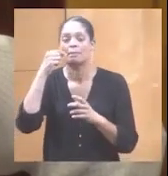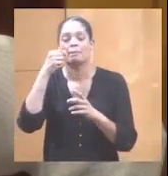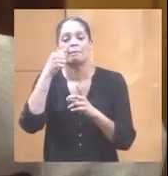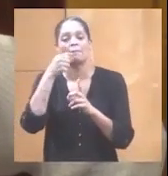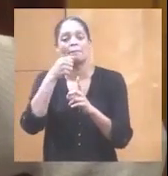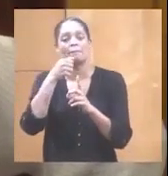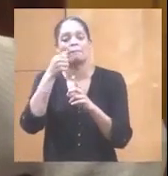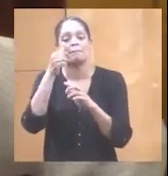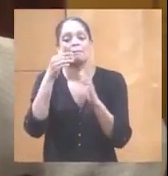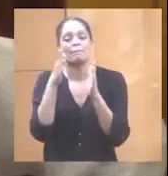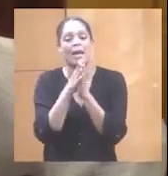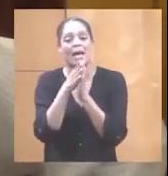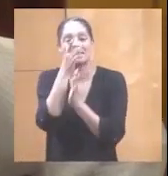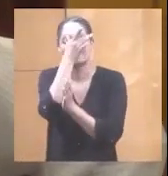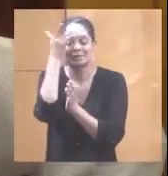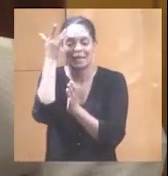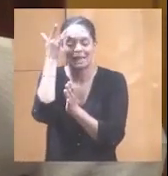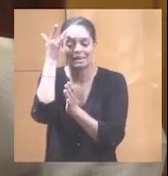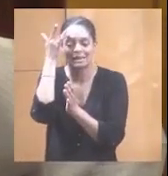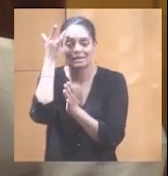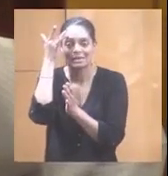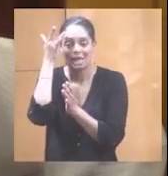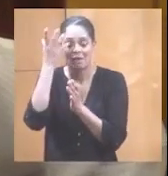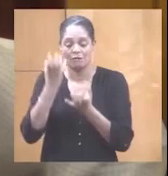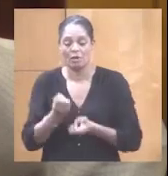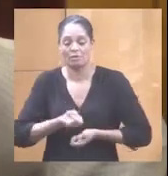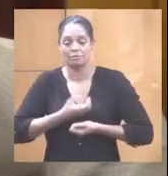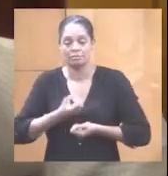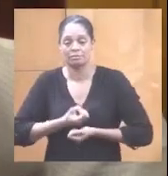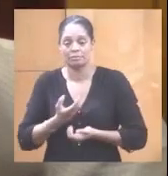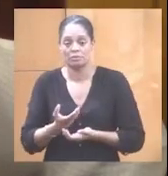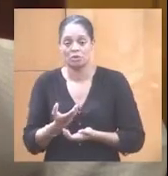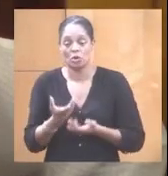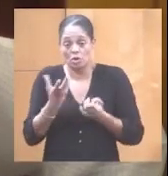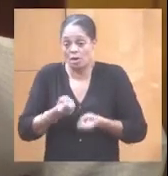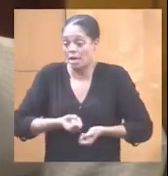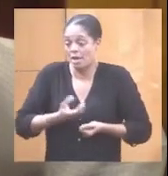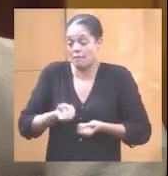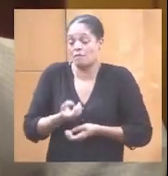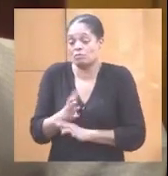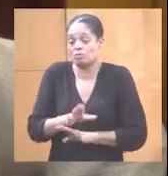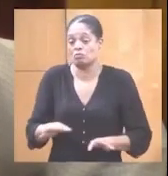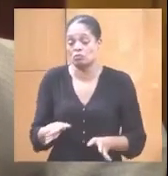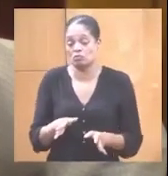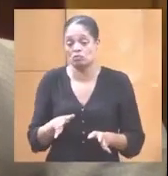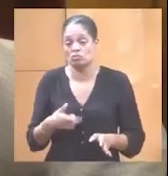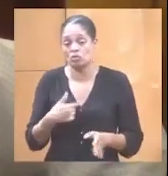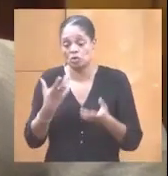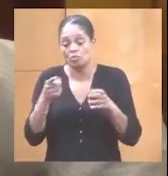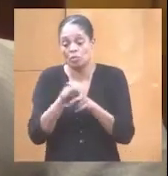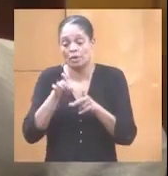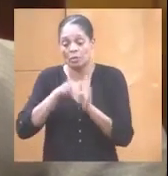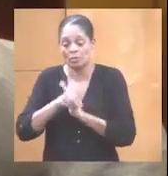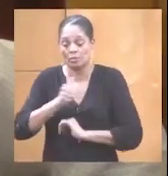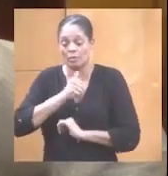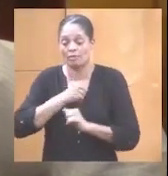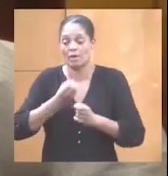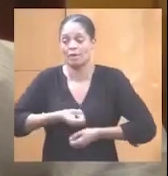non, attends. Je suppose qu'il a une communication à faire. Je vais en faire une aussi.